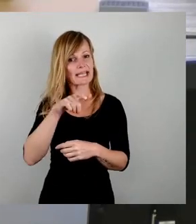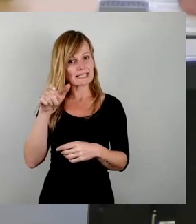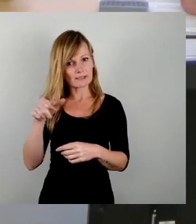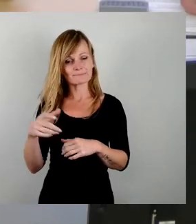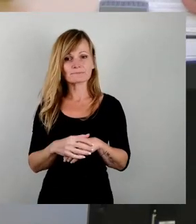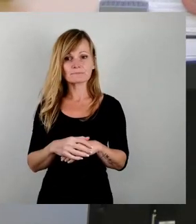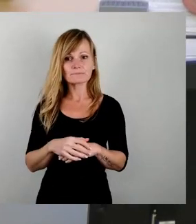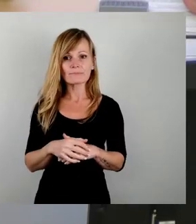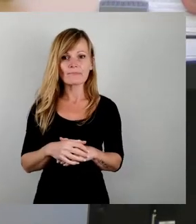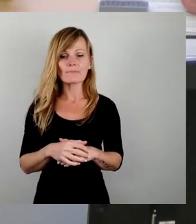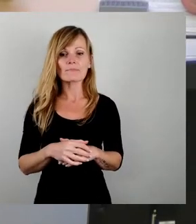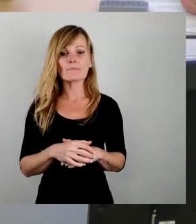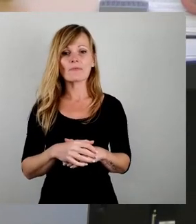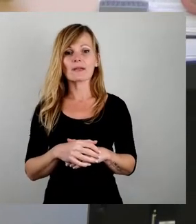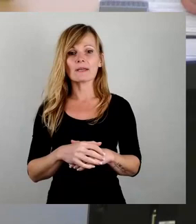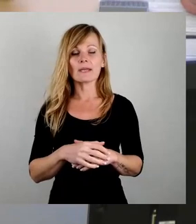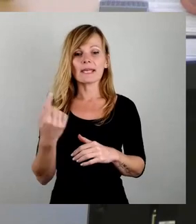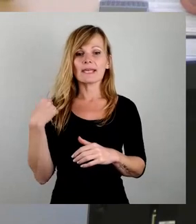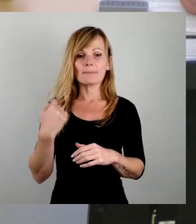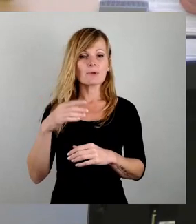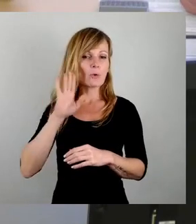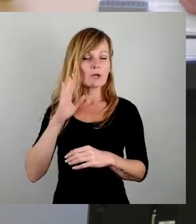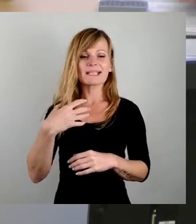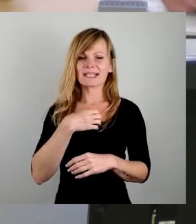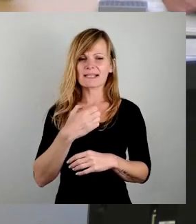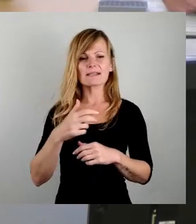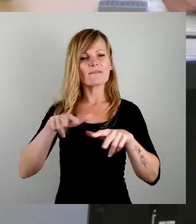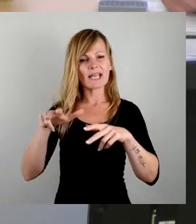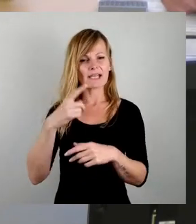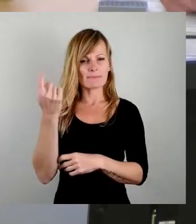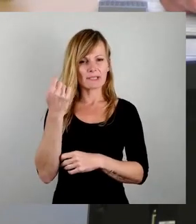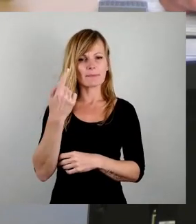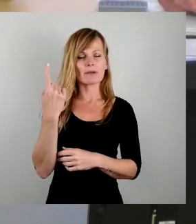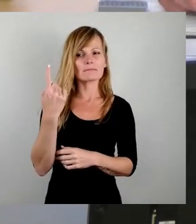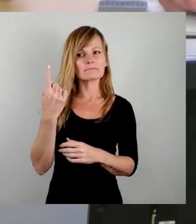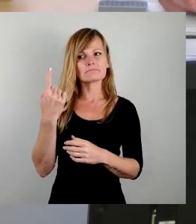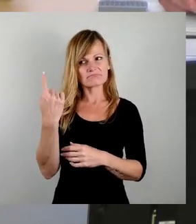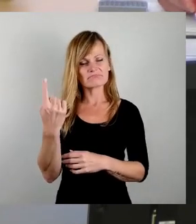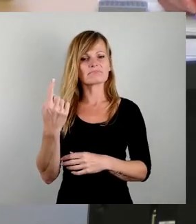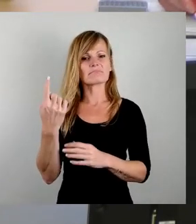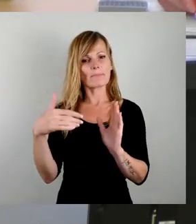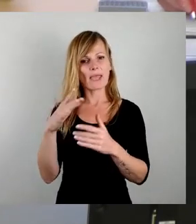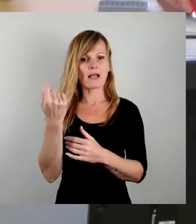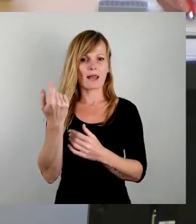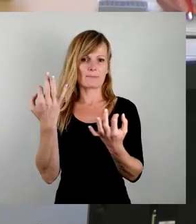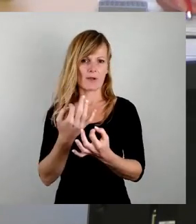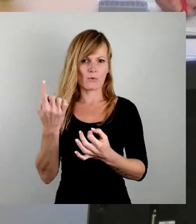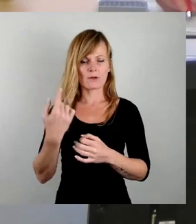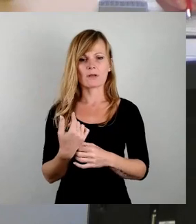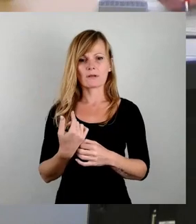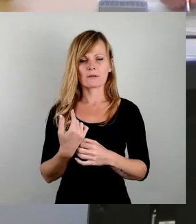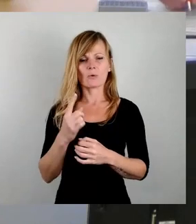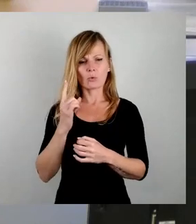gehört, die Dresdner Verkehrsbetriebe brauchen mehr Geld. Und es gibt tausend verschiedene Gründe, warum die Dresdner Verkehrsbetriebe mehr Geld